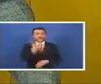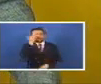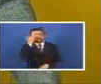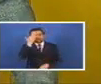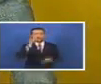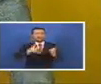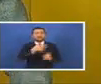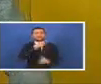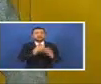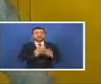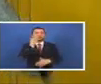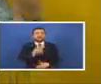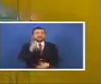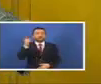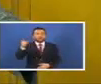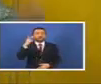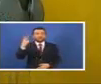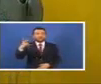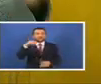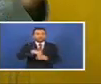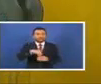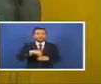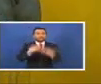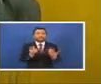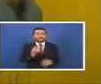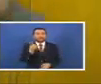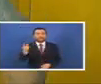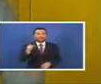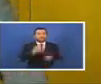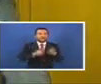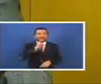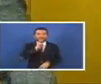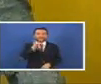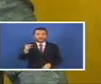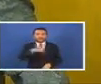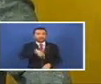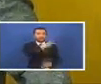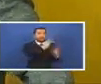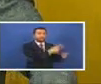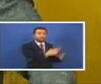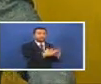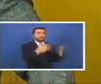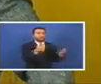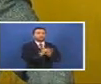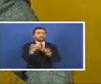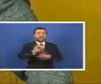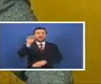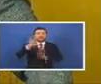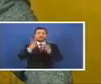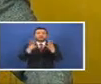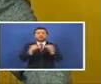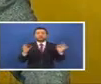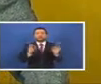yoksulluk ve sıkıntı olarak yansıyor. Sizin için sadece bazı yanlışlar, onlar için bütün hayatları